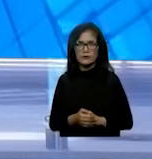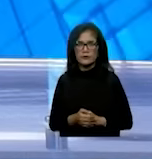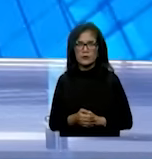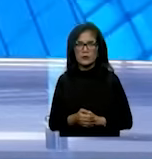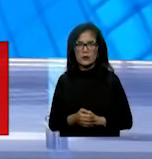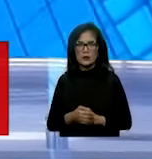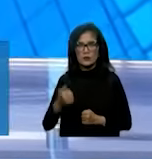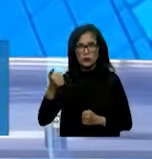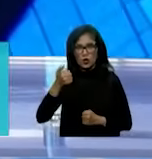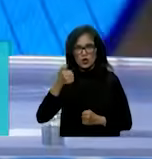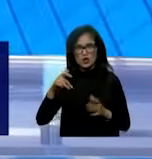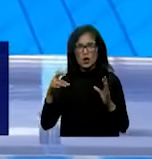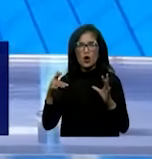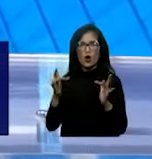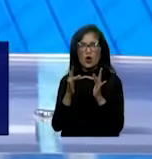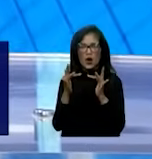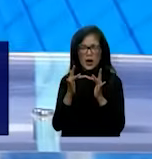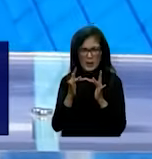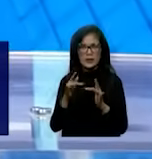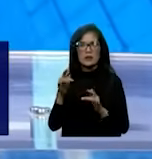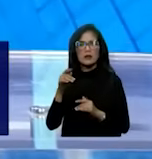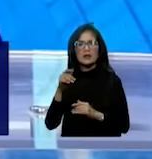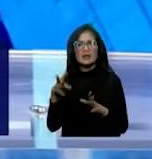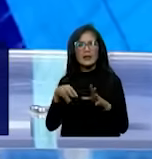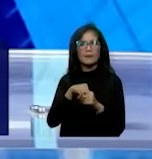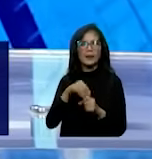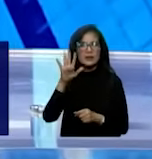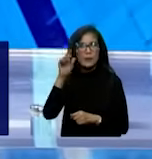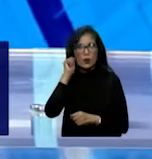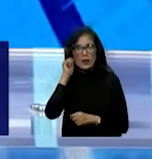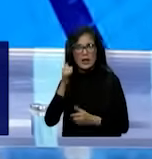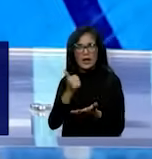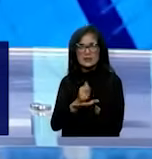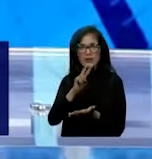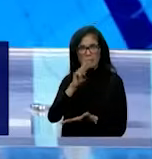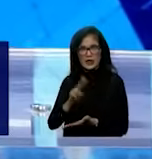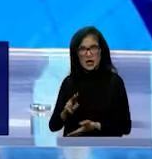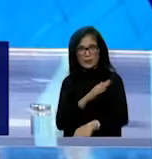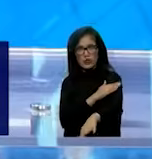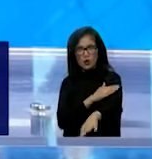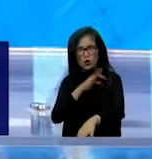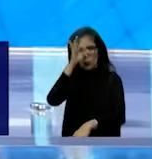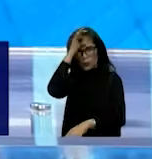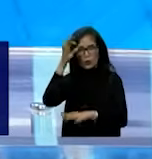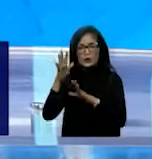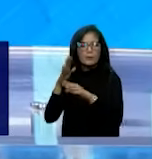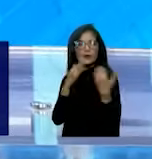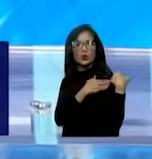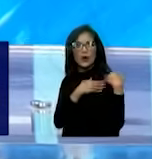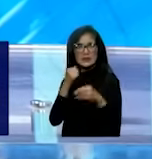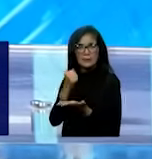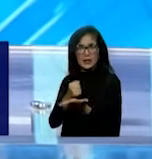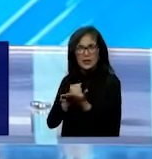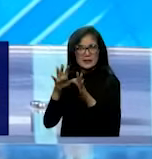Terlibat prostitusi online, 5 wanita warga negara Vietnam dan seorang warga negara Tiongkok ditangkap petugas imigrasi di sebuah hotel di Jakarta